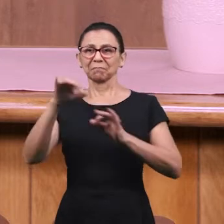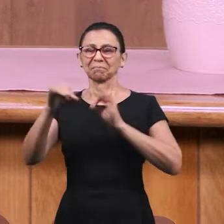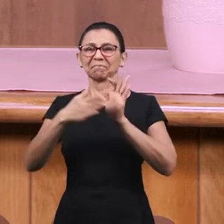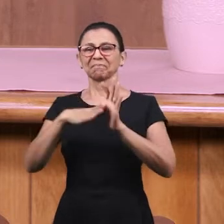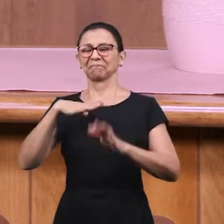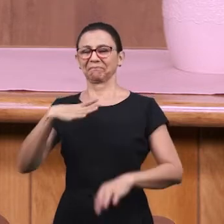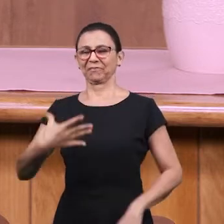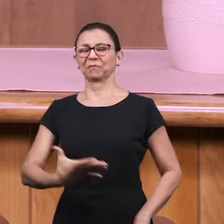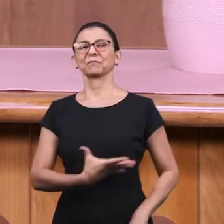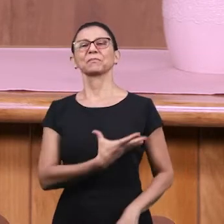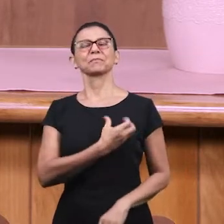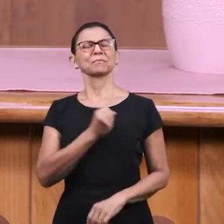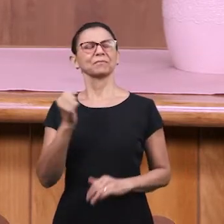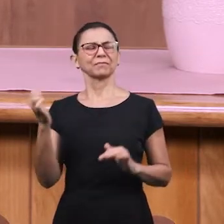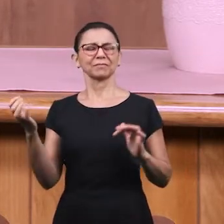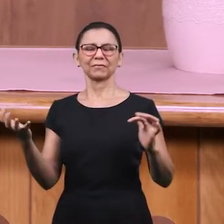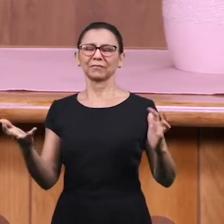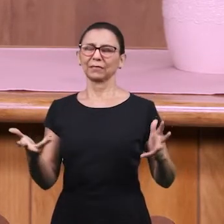установленный в Слове.